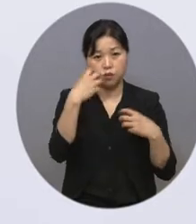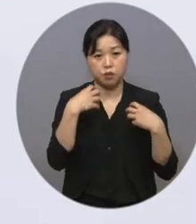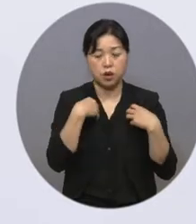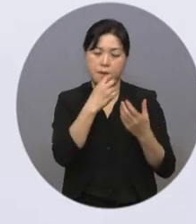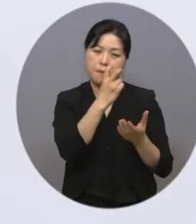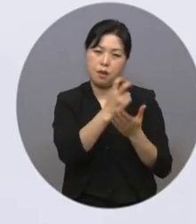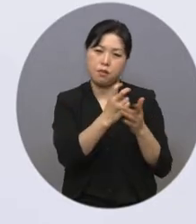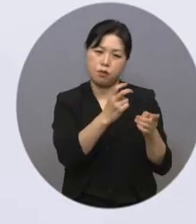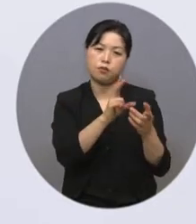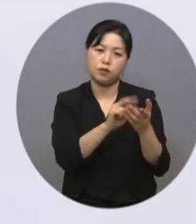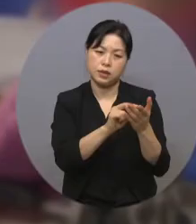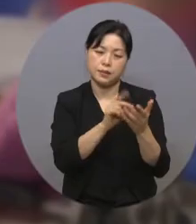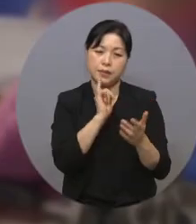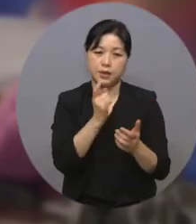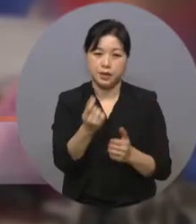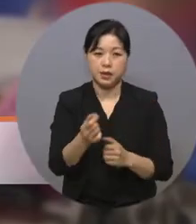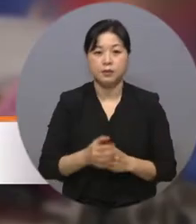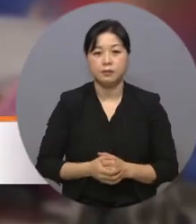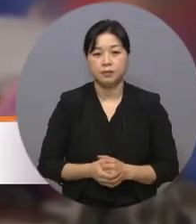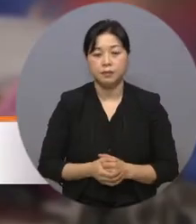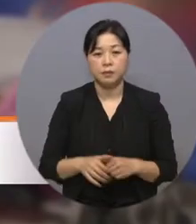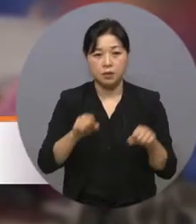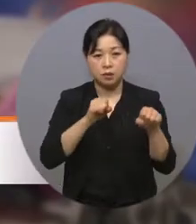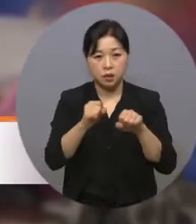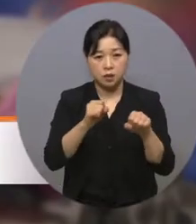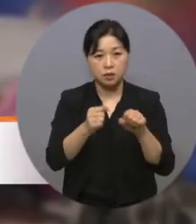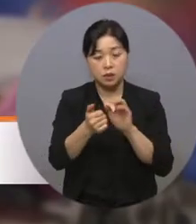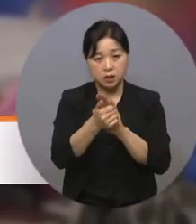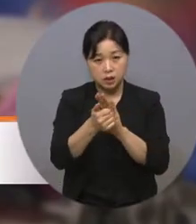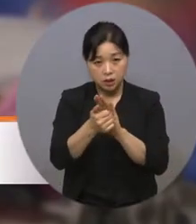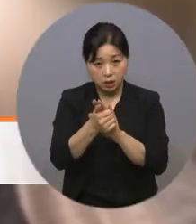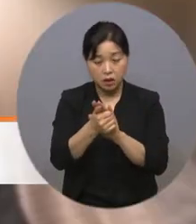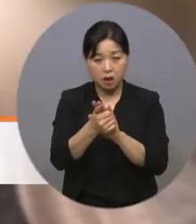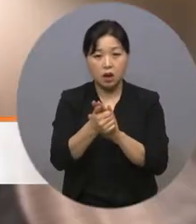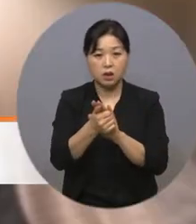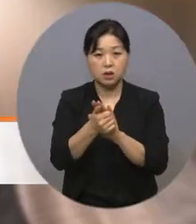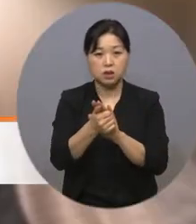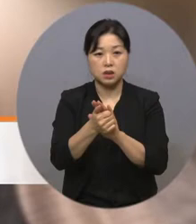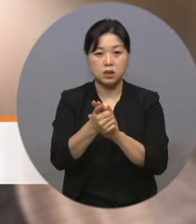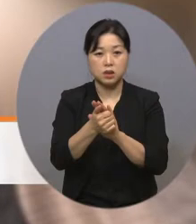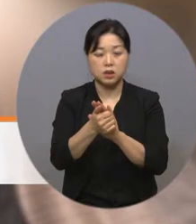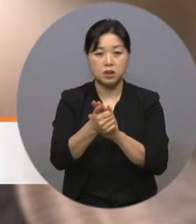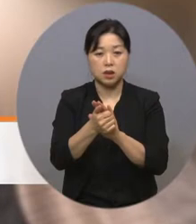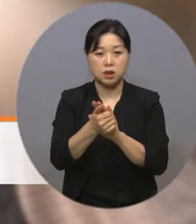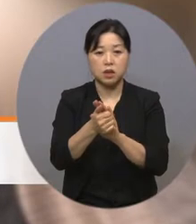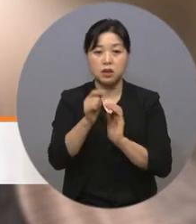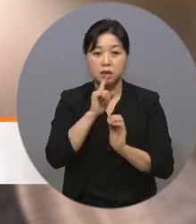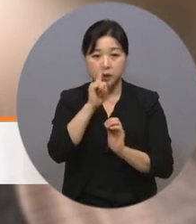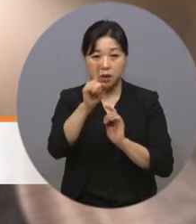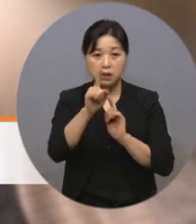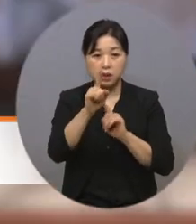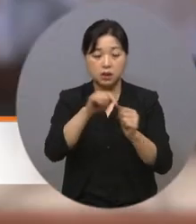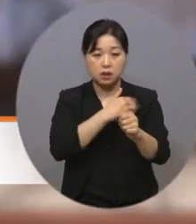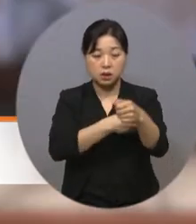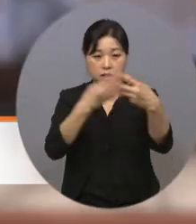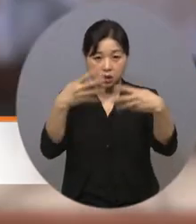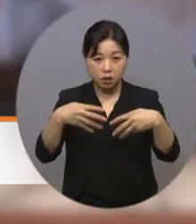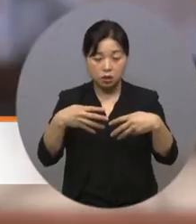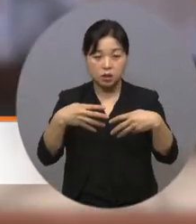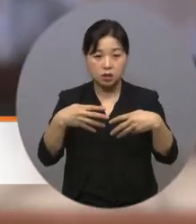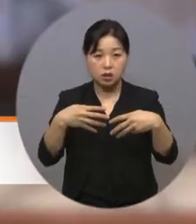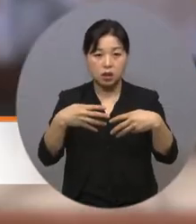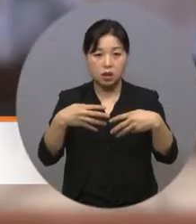원인으로 지목했습니다. 활동지원급여 신청 자격을 이 법에 따른 수급자였다가 65세 이후에